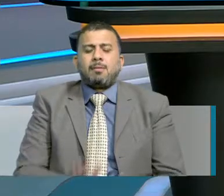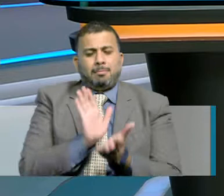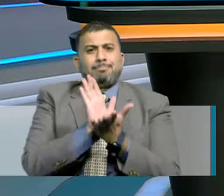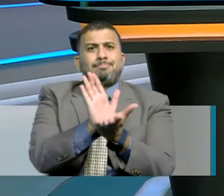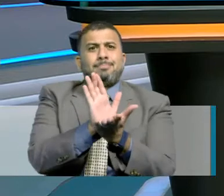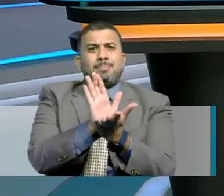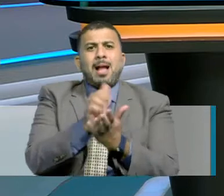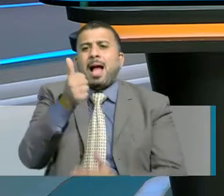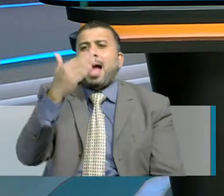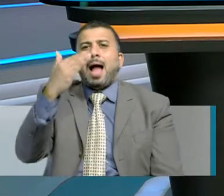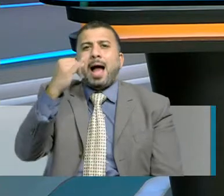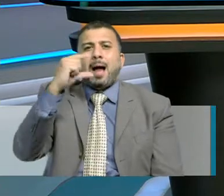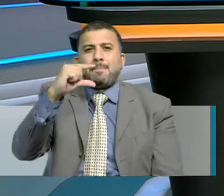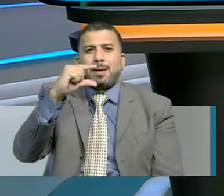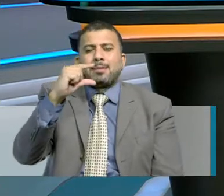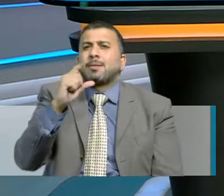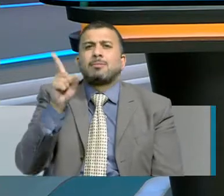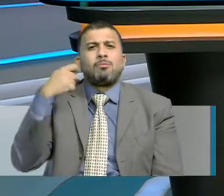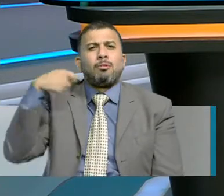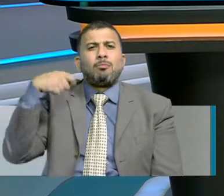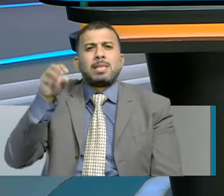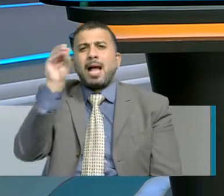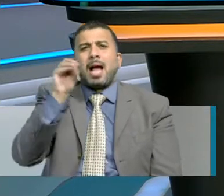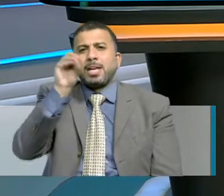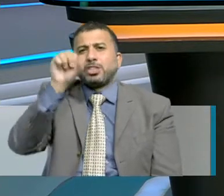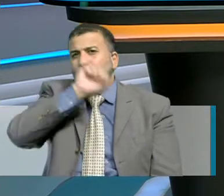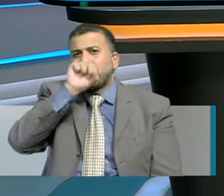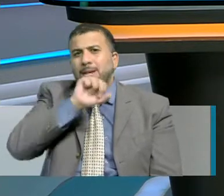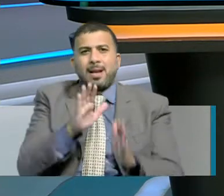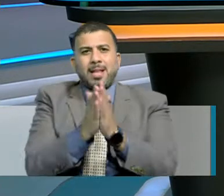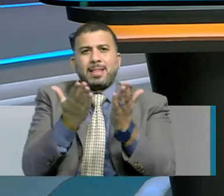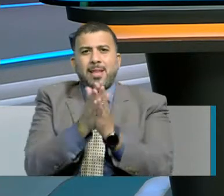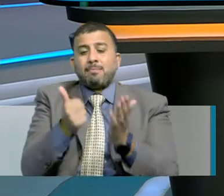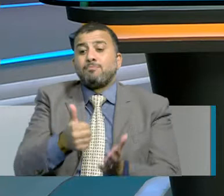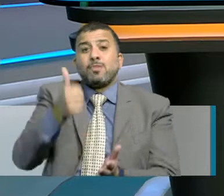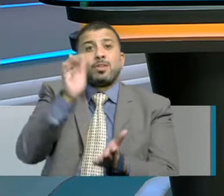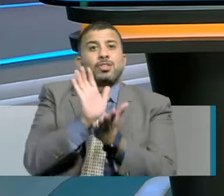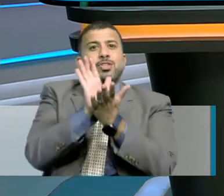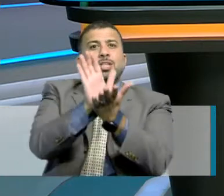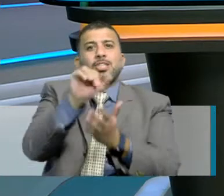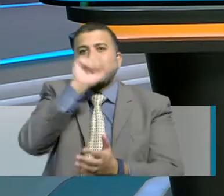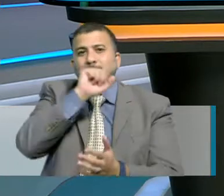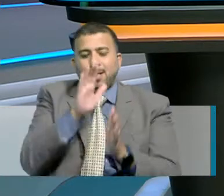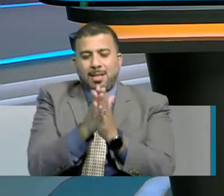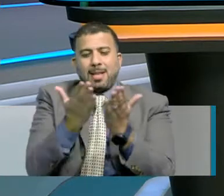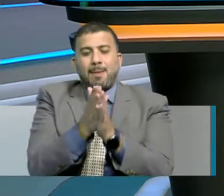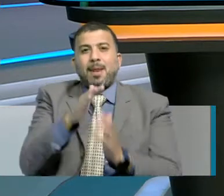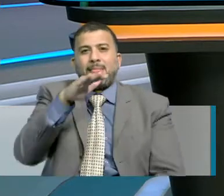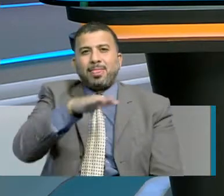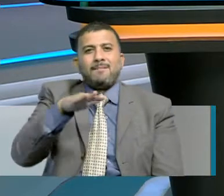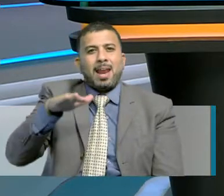كرم سعادة أحمد بالركاض العامري رئيس هيئة الشارقة للكتاب الفائزين بجائزة الشارقة لكتاب